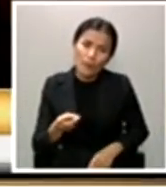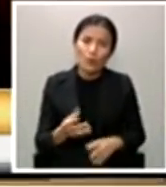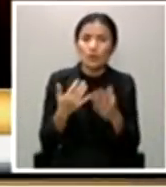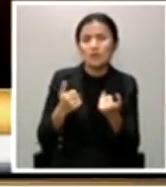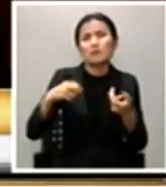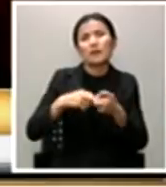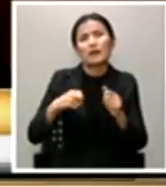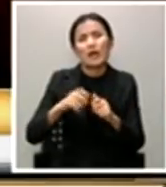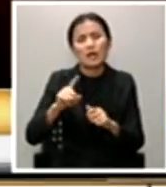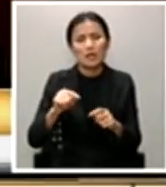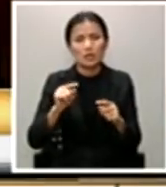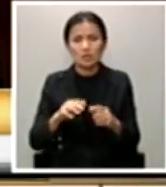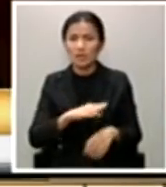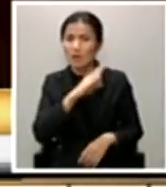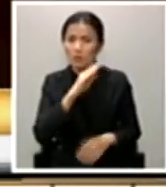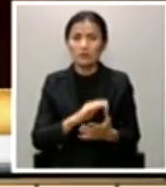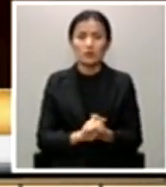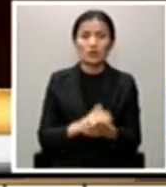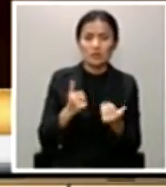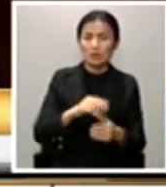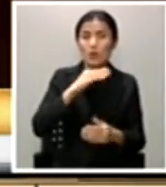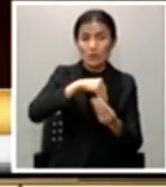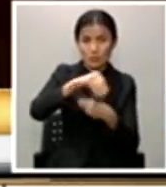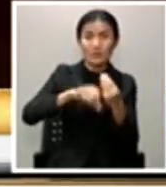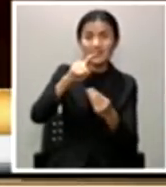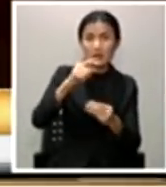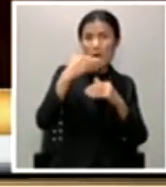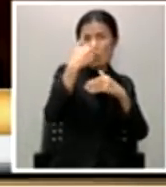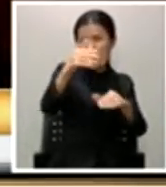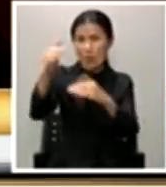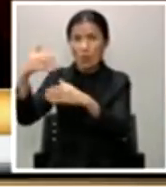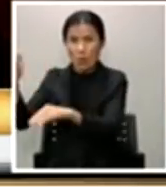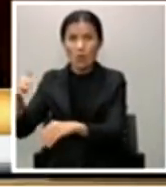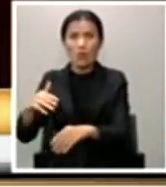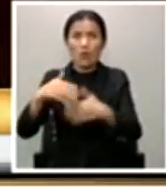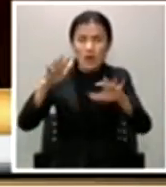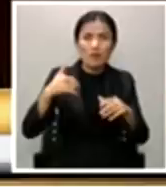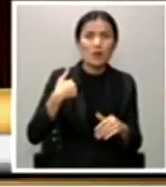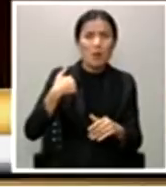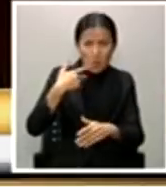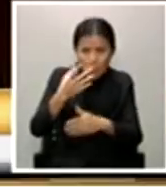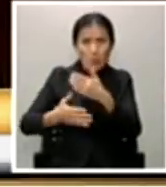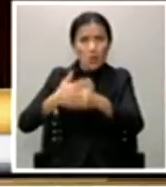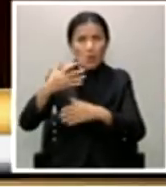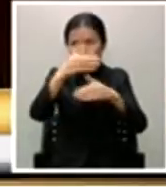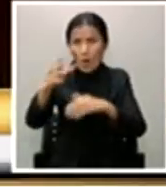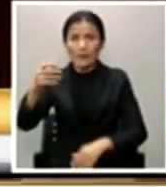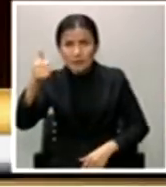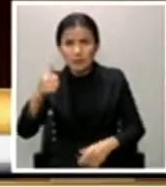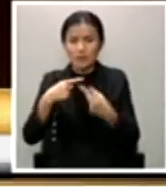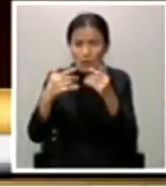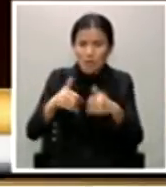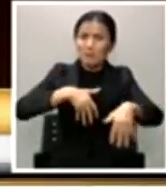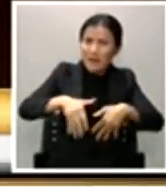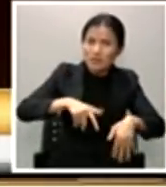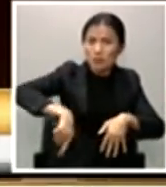ทอนความมั่งคั่งเมื่อเราสามารถทำให้มีการเติบโตเศรษฐกิจแล้วเนี่ยไปสู่รากหญ้าได้เร็วพอฉะนั้นไอ้ช่วงห่